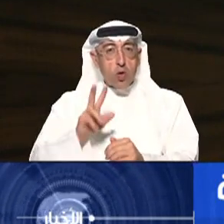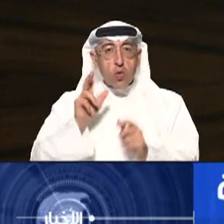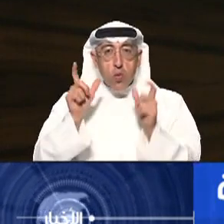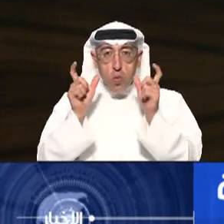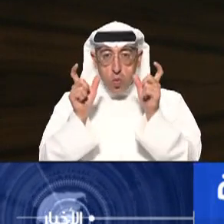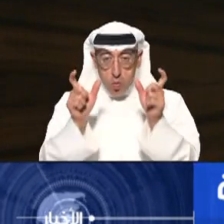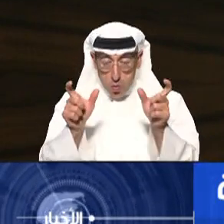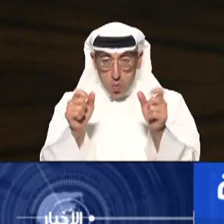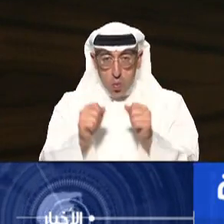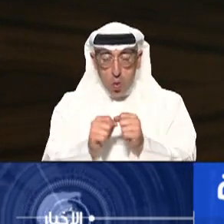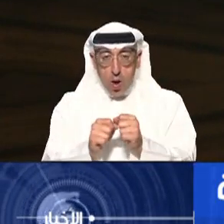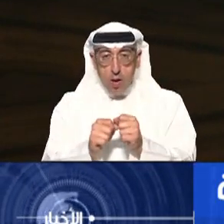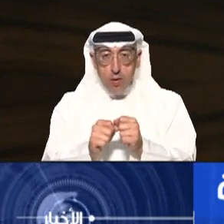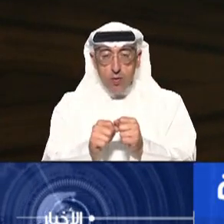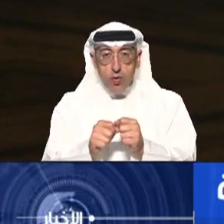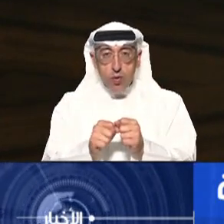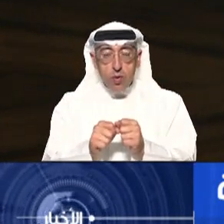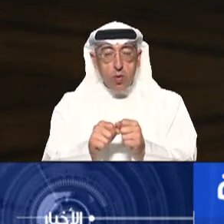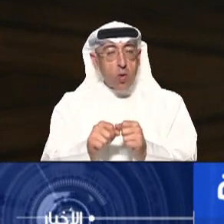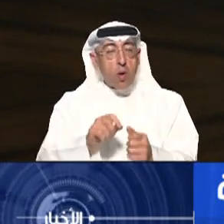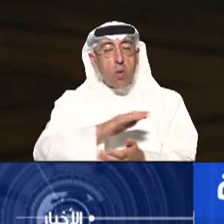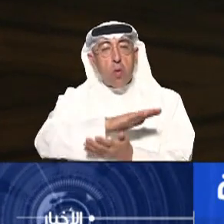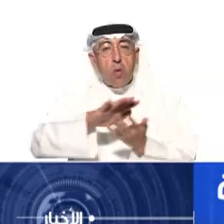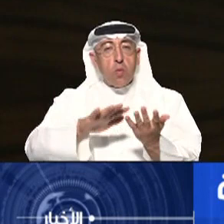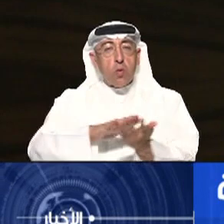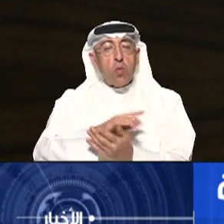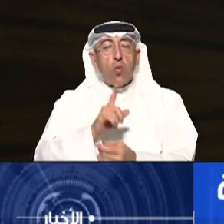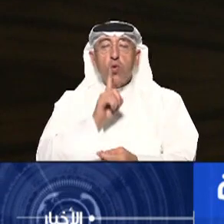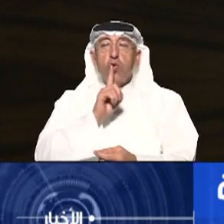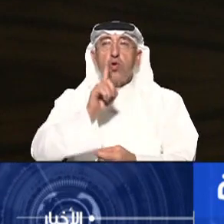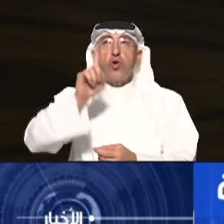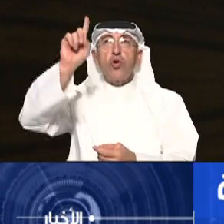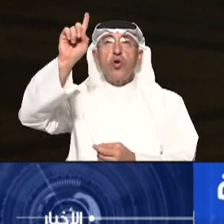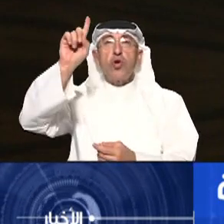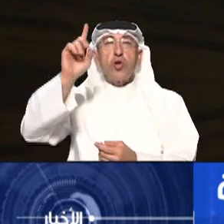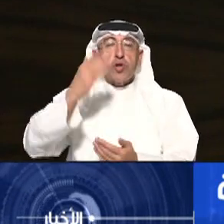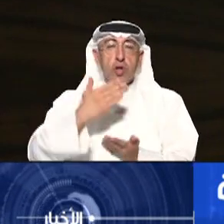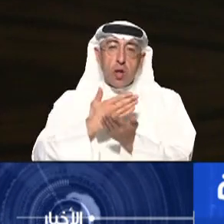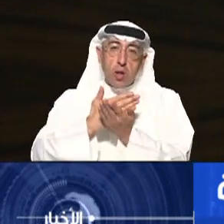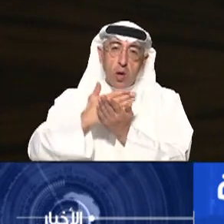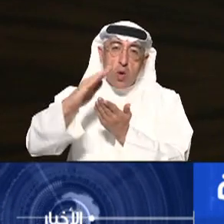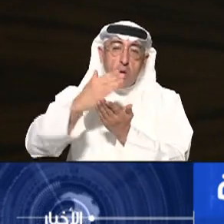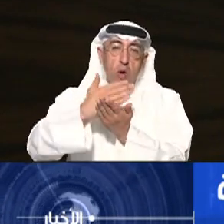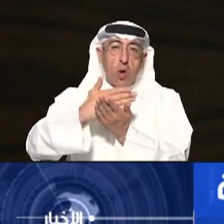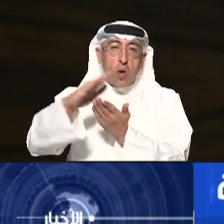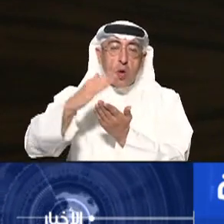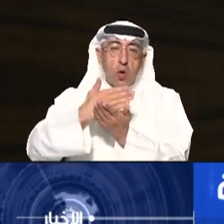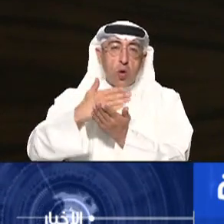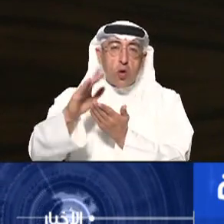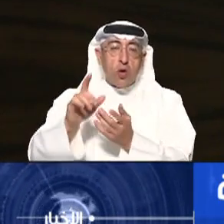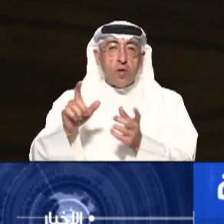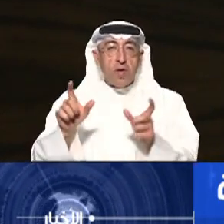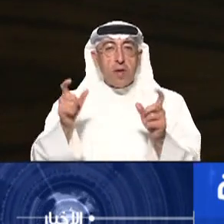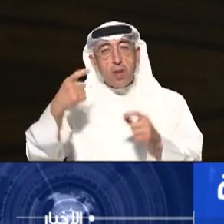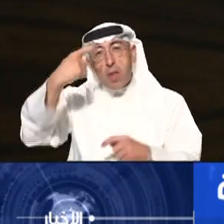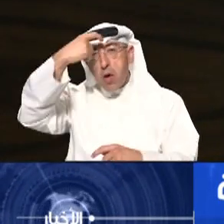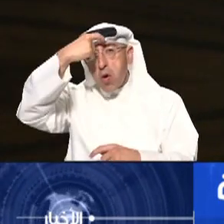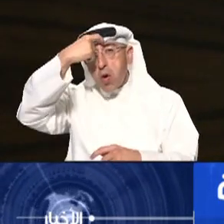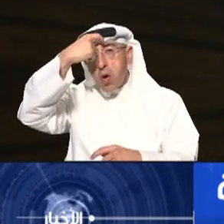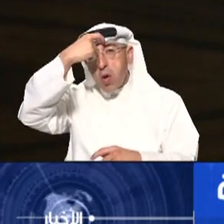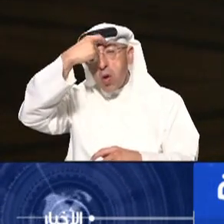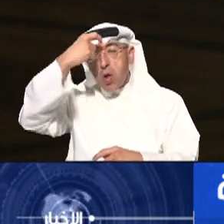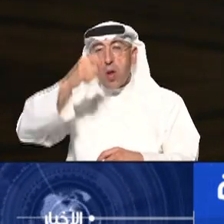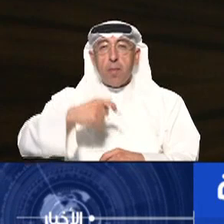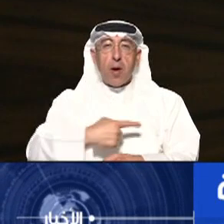الله سبحانه وتعالى أن يزيل عنا هذا الوباء. هذا العمل التطوعي وهذه